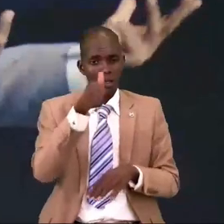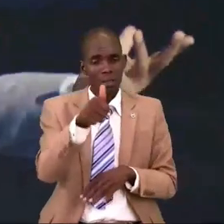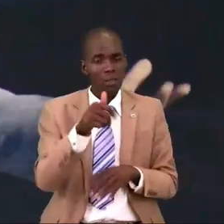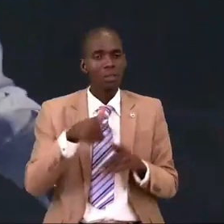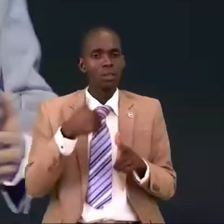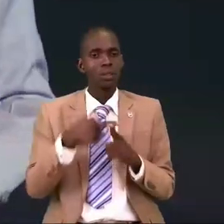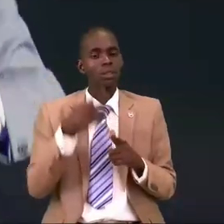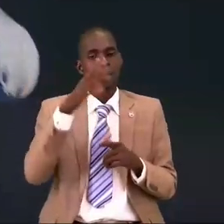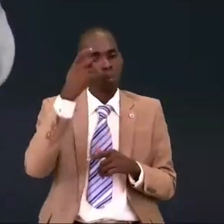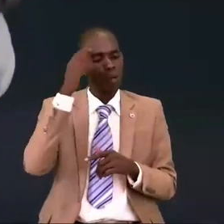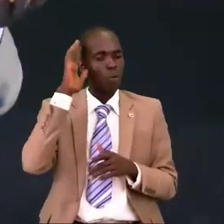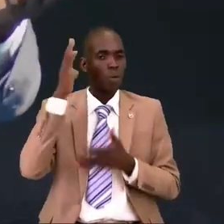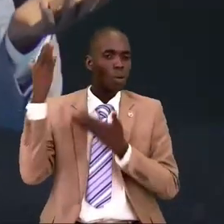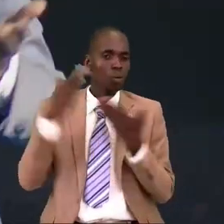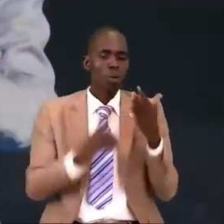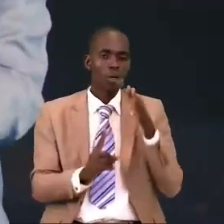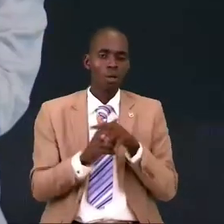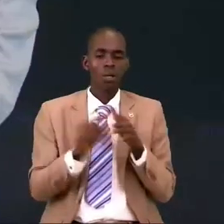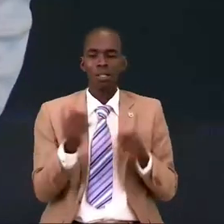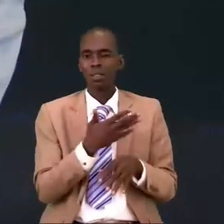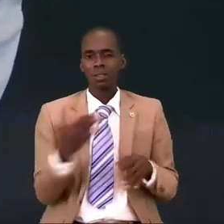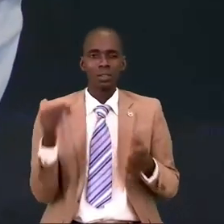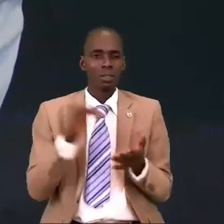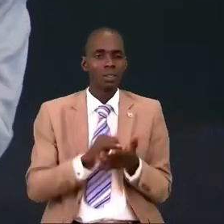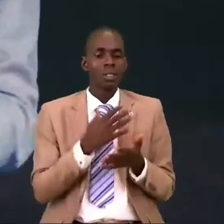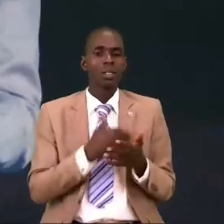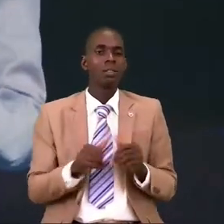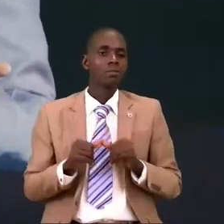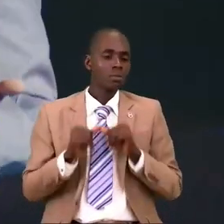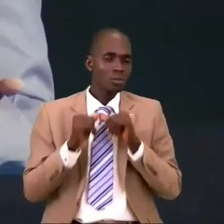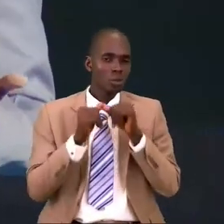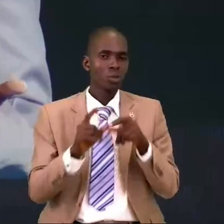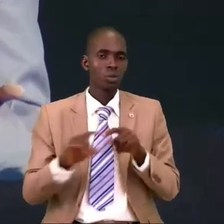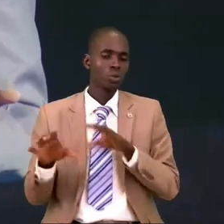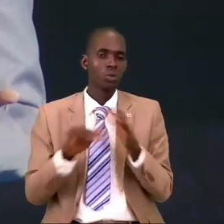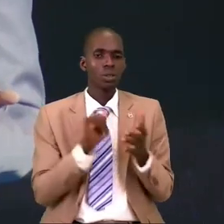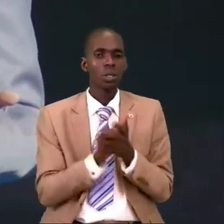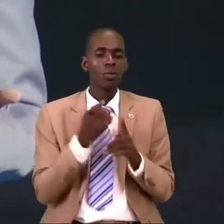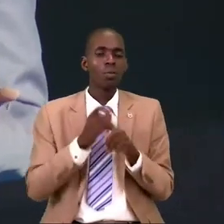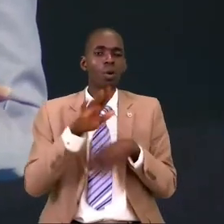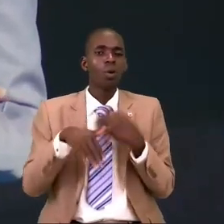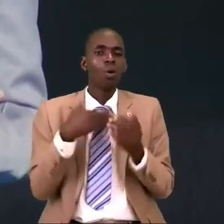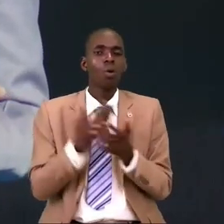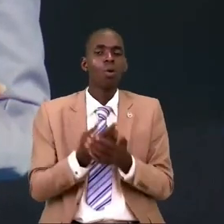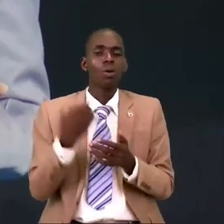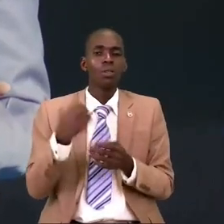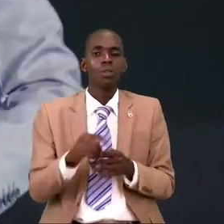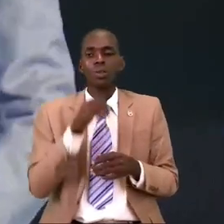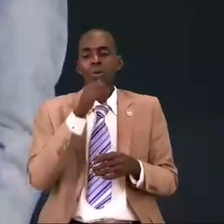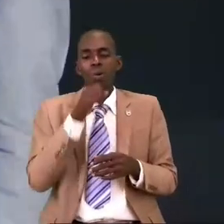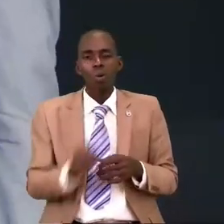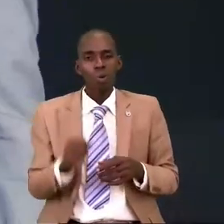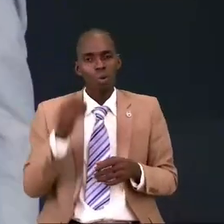archives ressurgiront de ton esprit des idées. C'est pourquoi beaucoup, plusieurs vies sont comme ça,